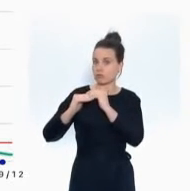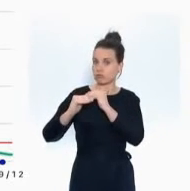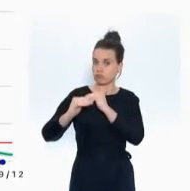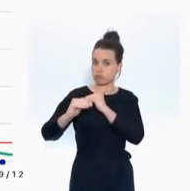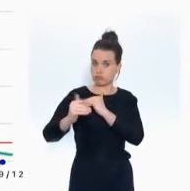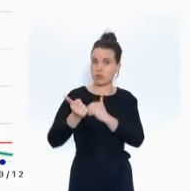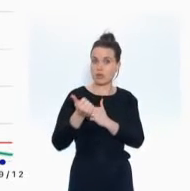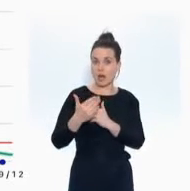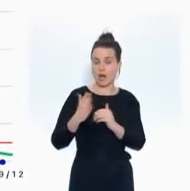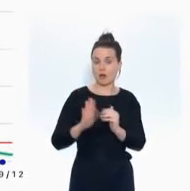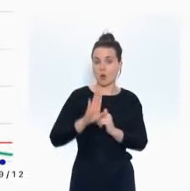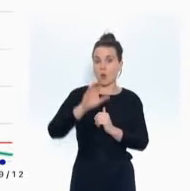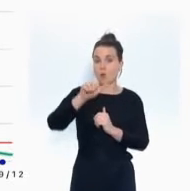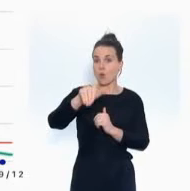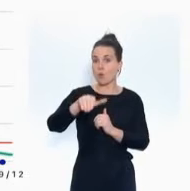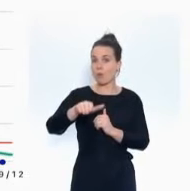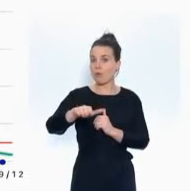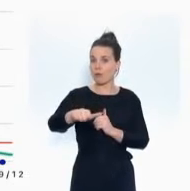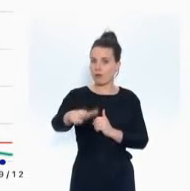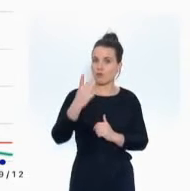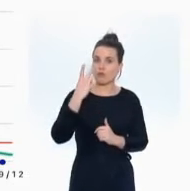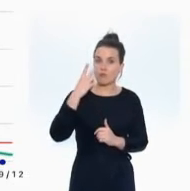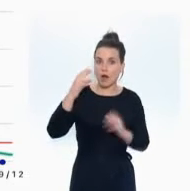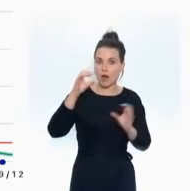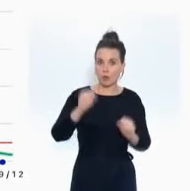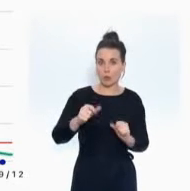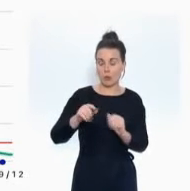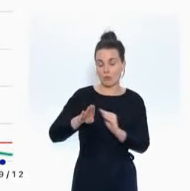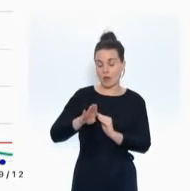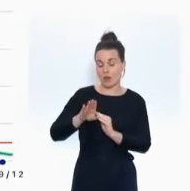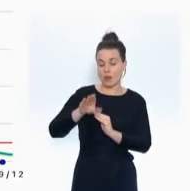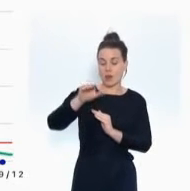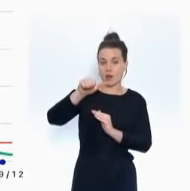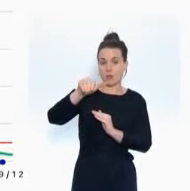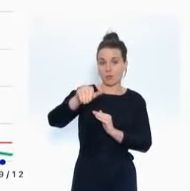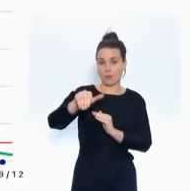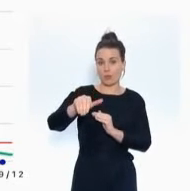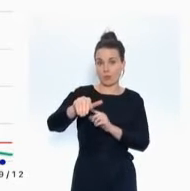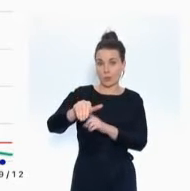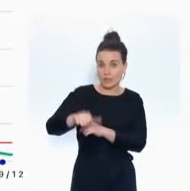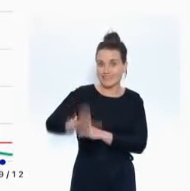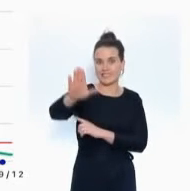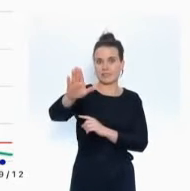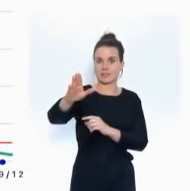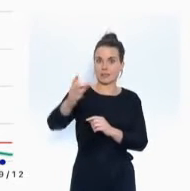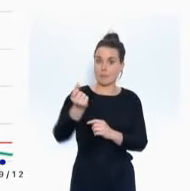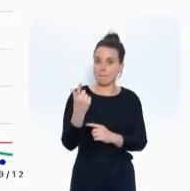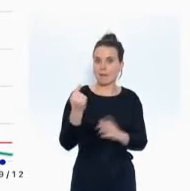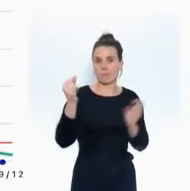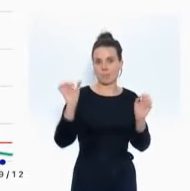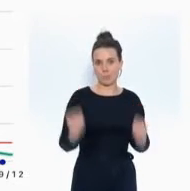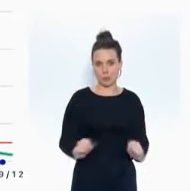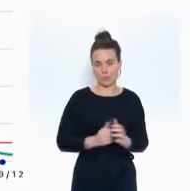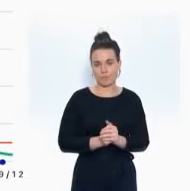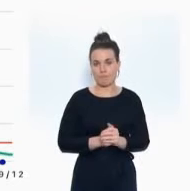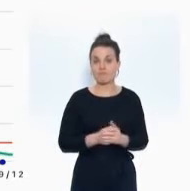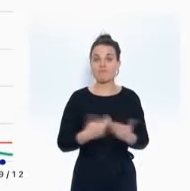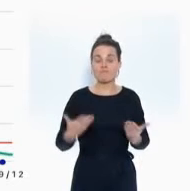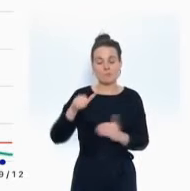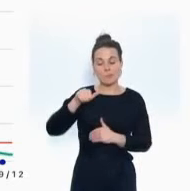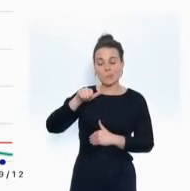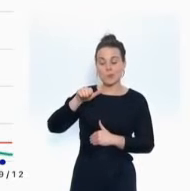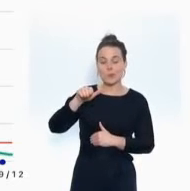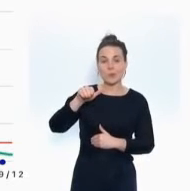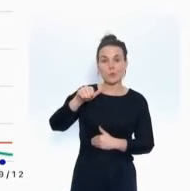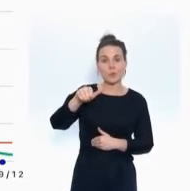voyez sur la courbe, mais nous savons que du plateau au pic, parfois les choses peuvent aller très vite. Quelles sont les raisons de ce plateau? Pourquoi